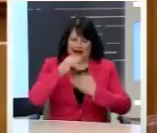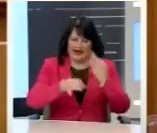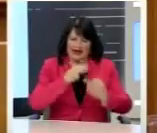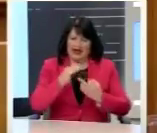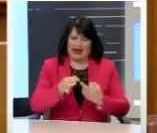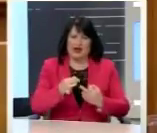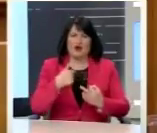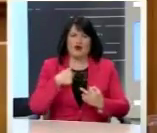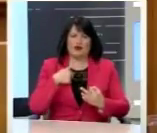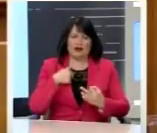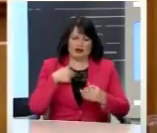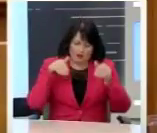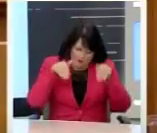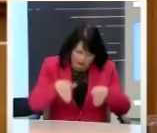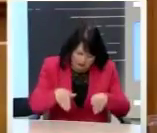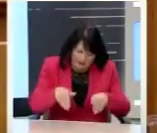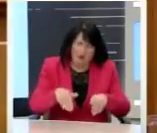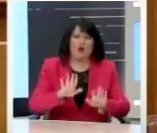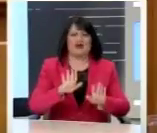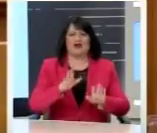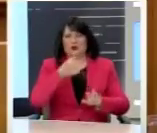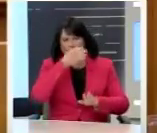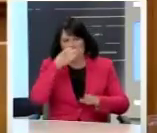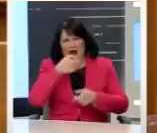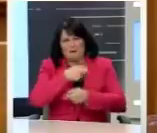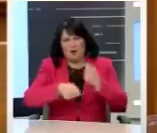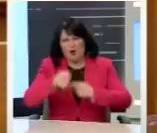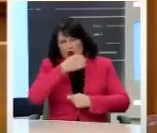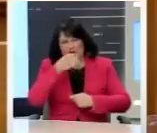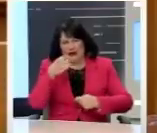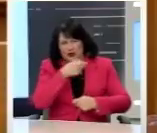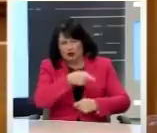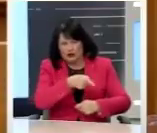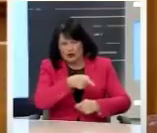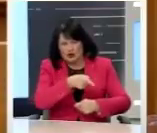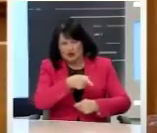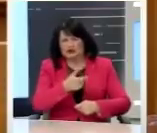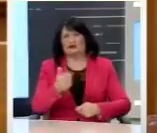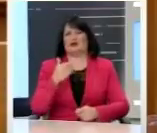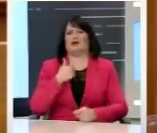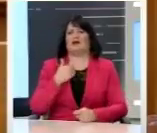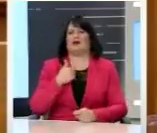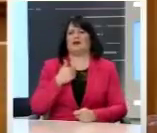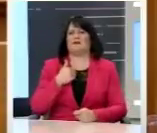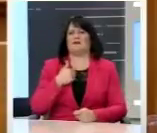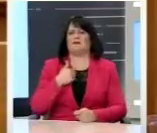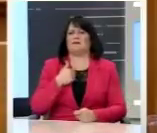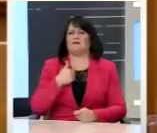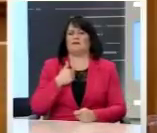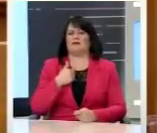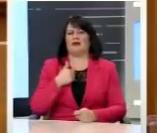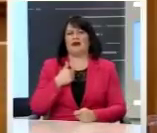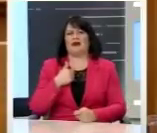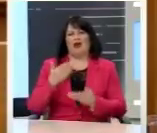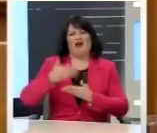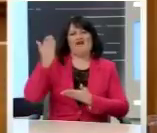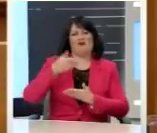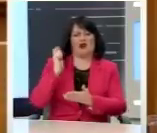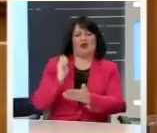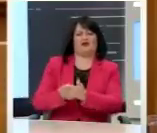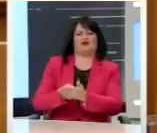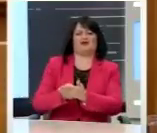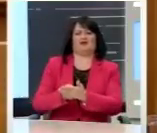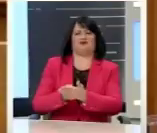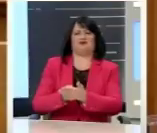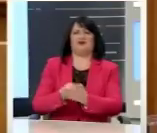δεν θα προσκυνήσω τα καθάρματα της ηρωίνης για να εξαγοράσω τη θεραπευτικά πρωτοσέλιδα σε εφημερίδες